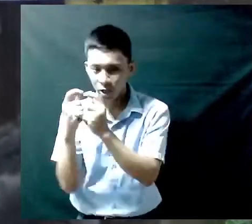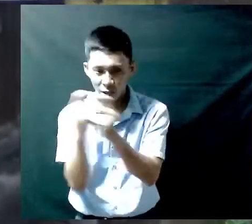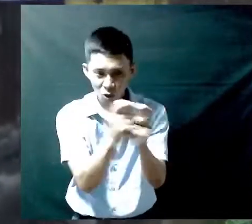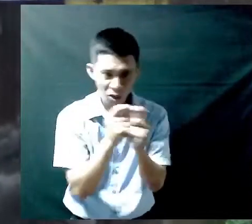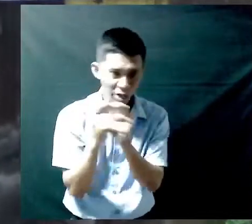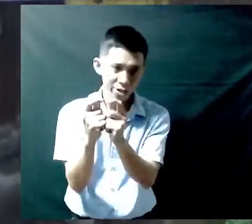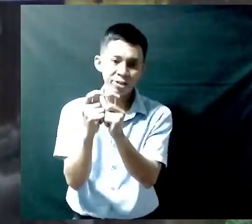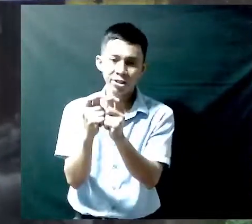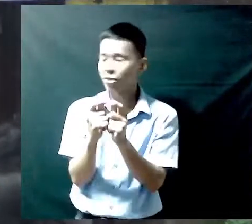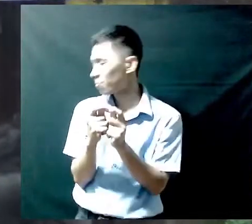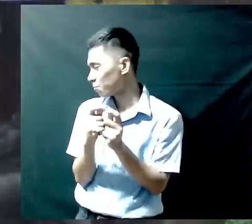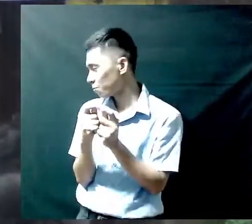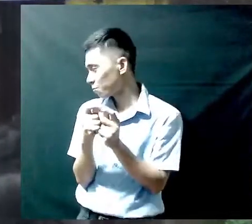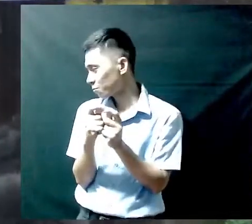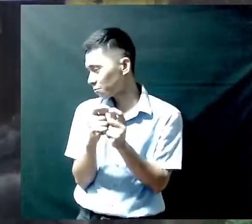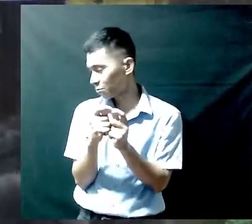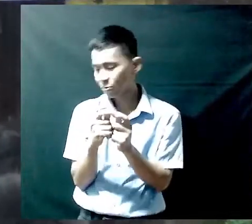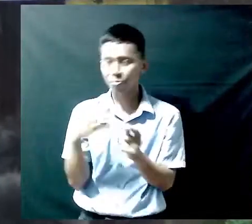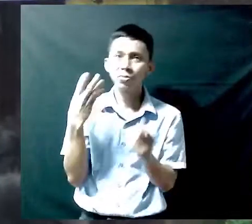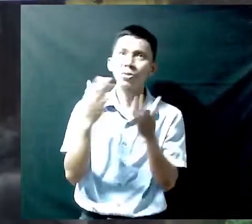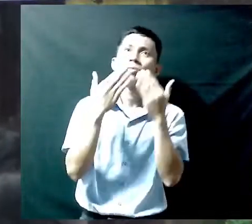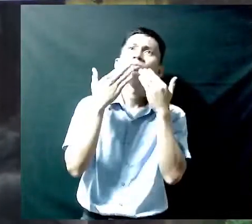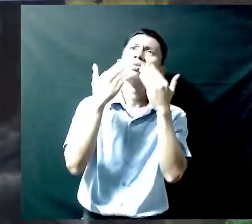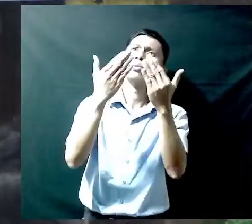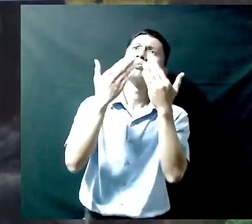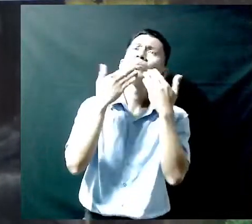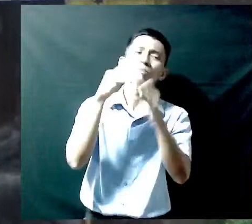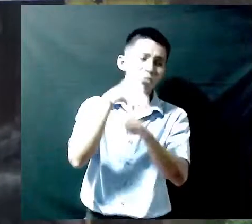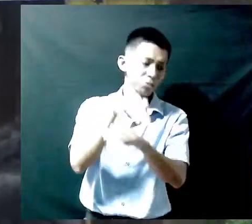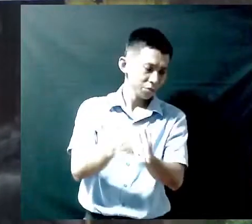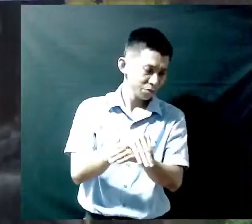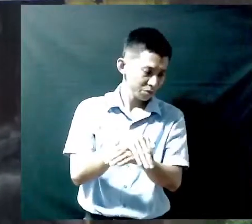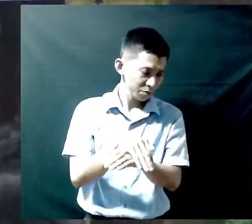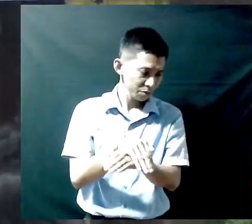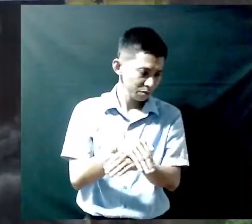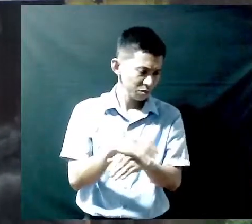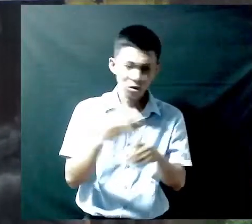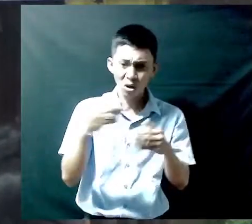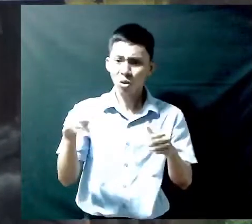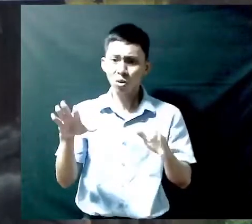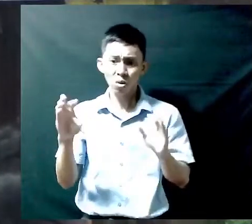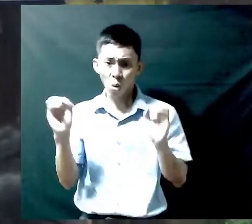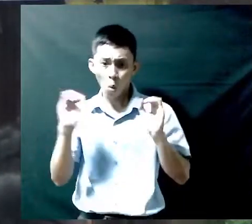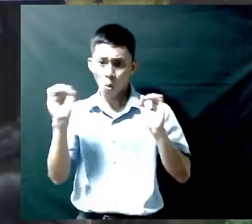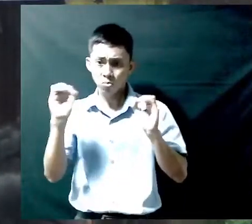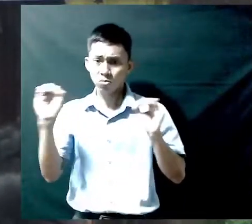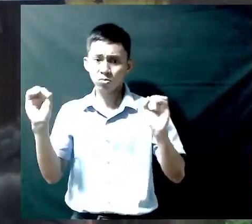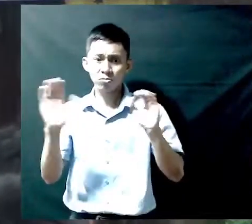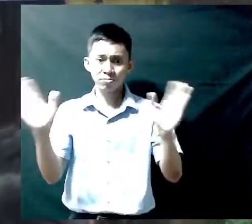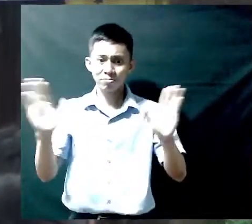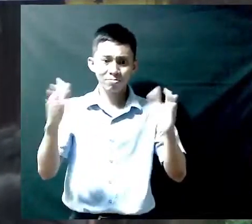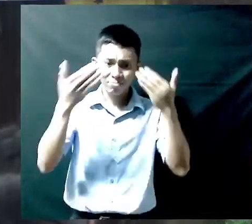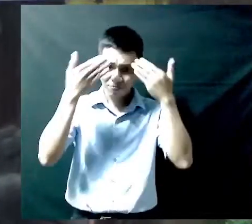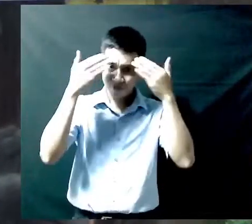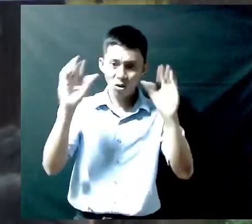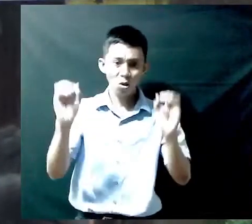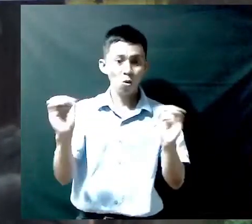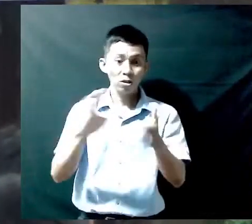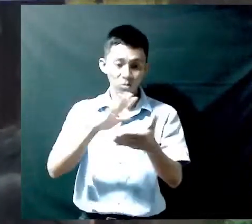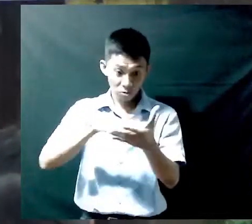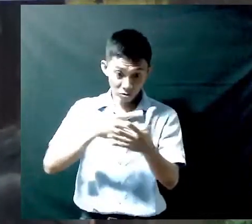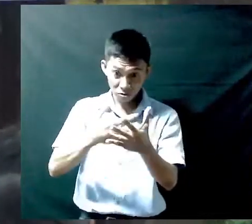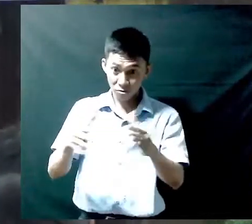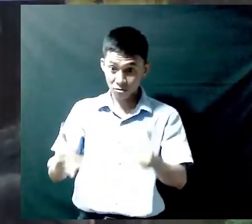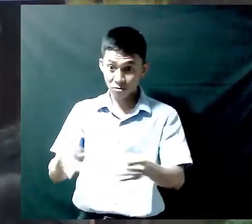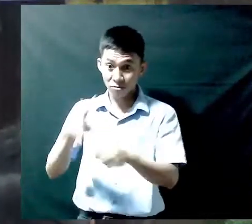namin siya. At ako po'y nagpapasalamat sa gabing ito, even though ito po'y wala sa aking schedule. Ang purpose po ng aking punta rito sa